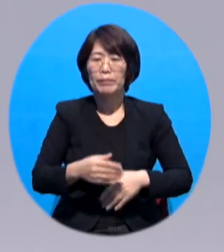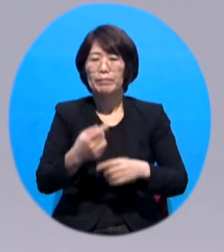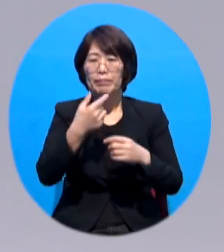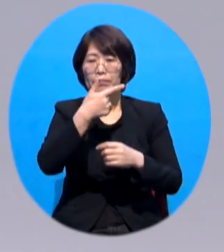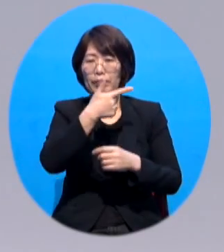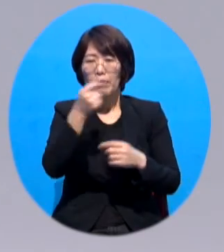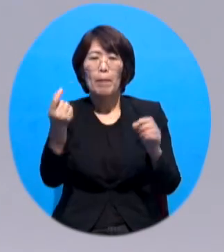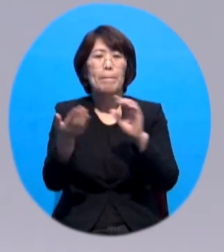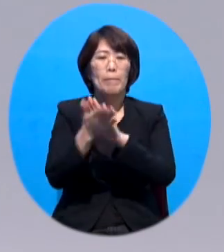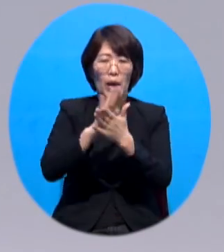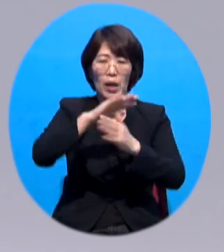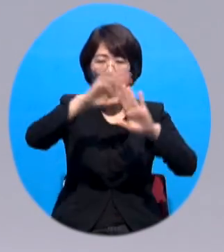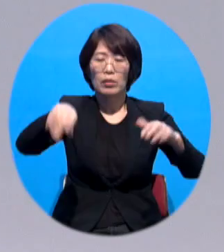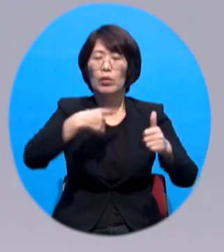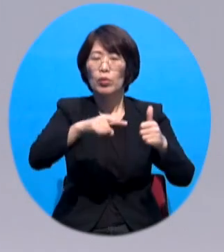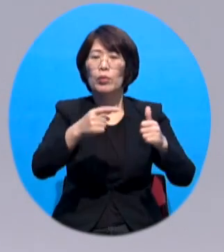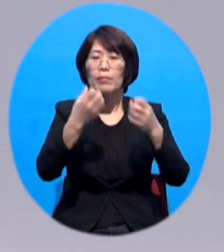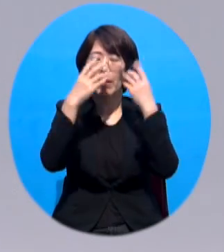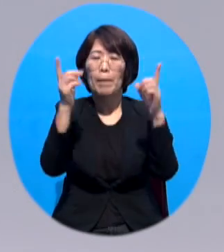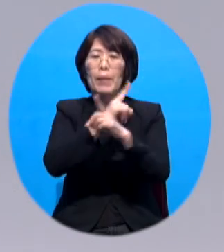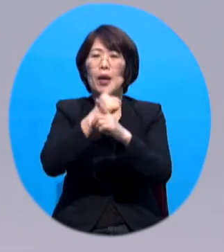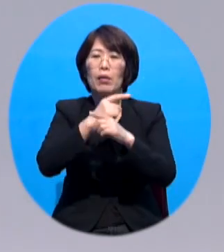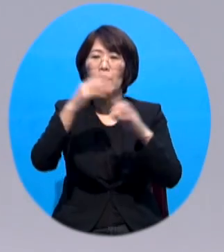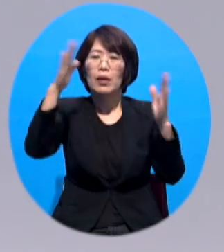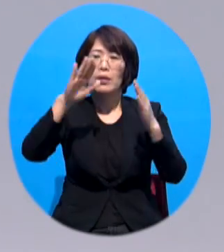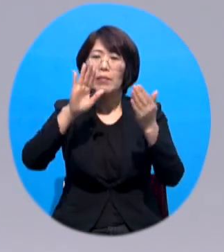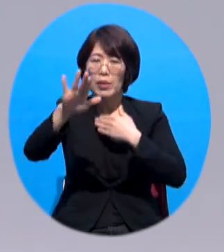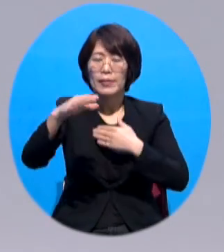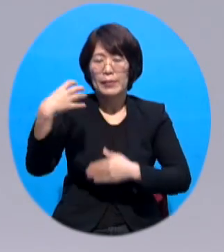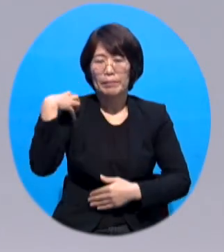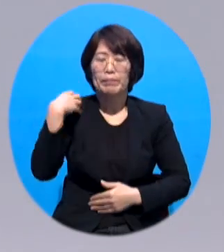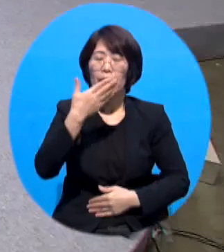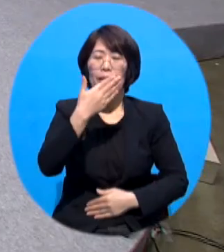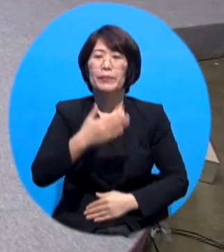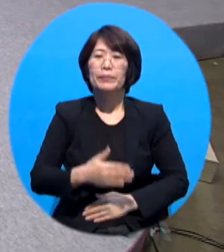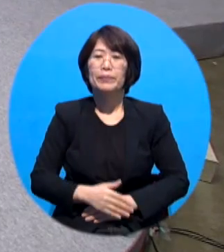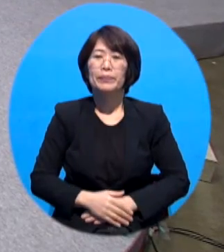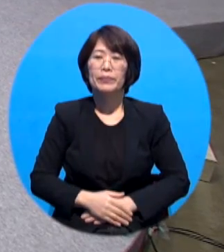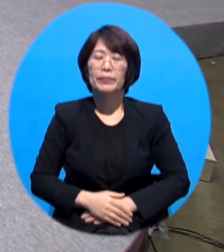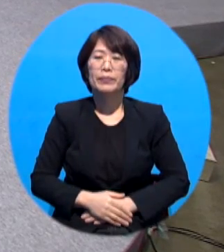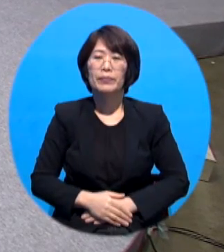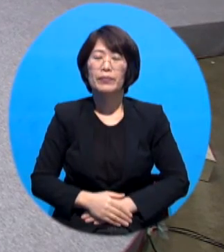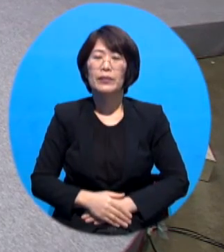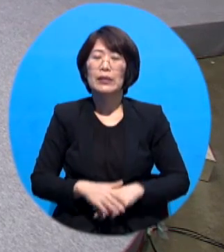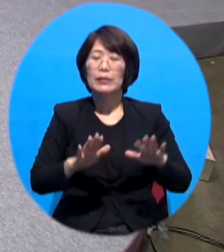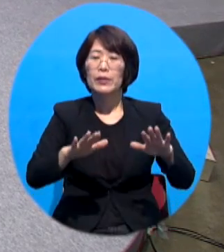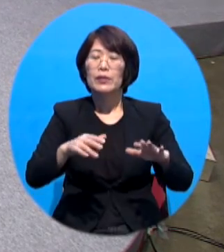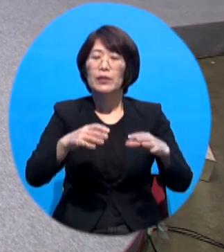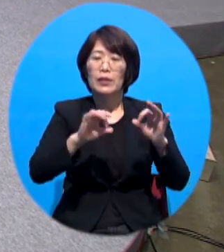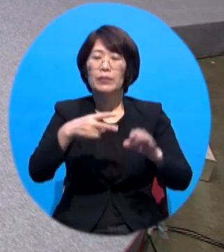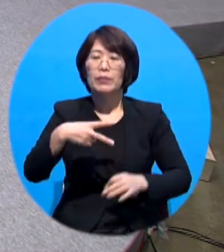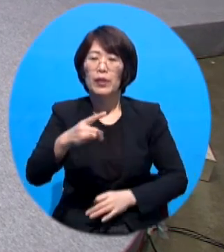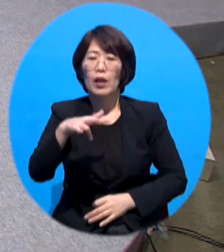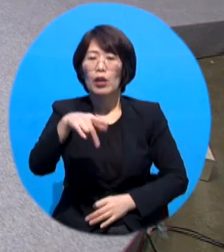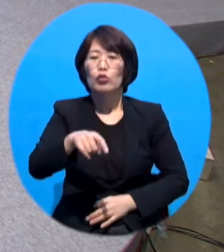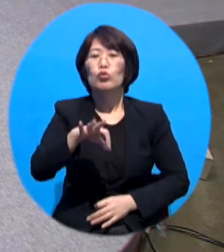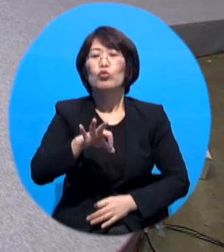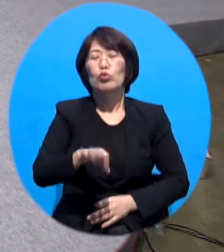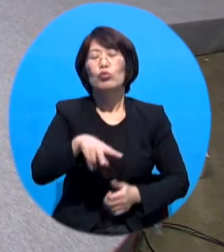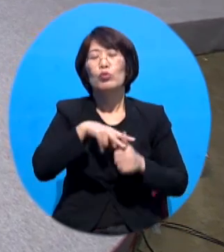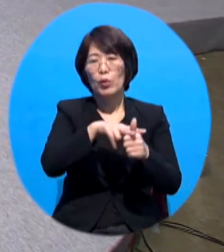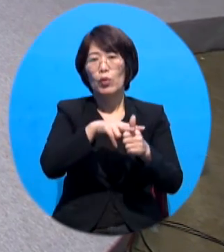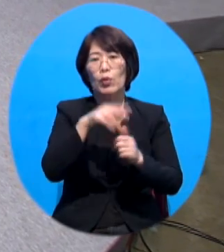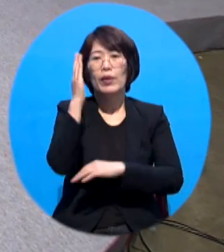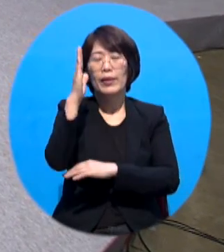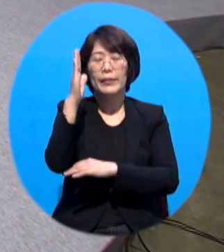우리 전 남격 확신하고 우리아이들의 미래를 책임지겠습니다 장 소 우 4 이번에는 김대중 후보 마무리 발언 택했습니다